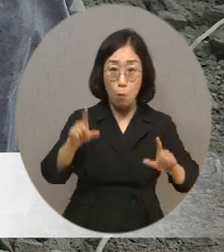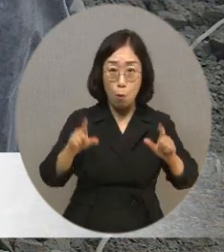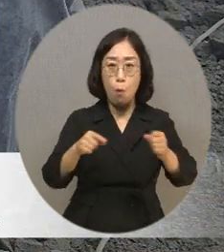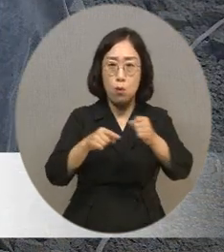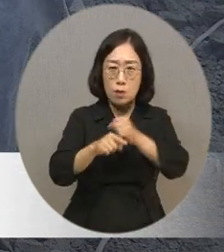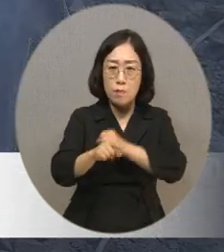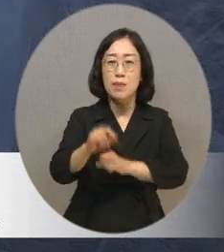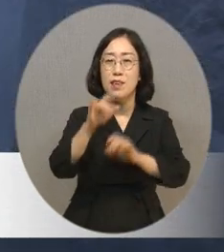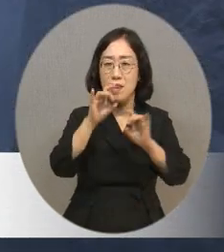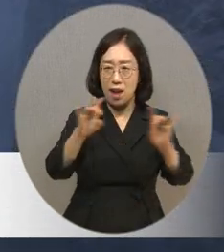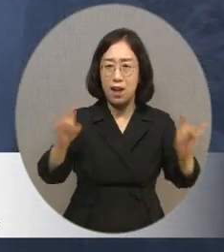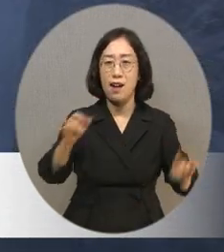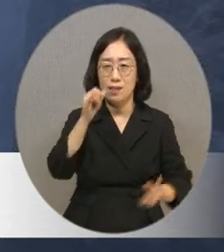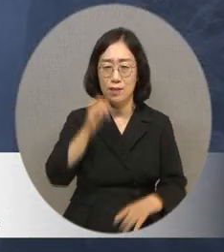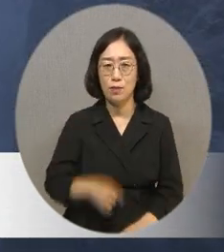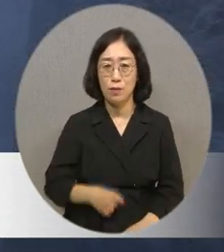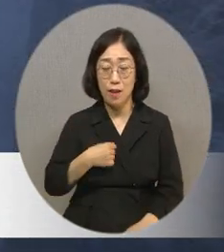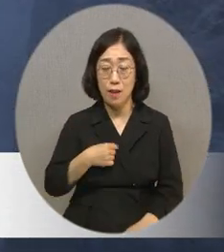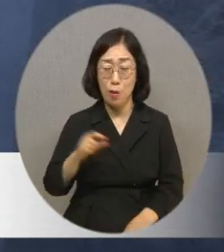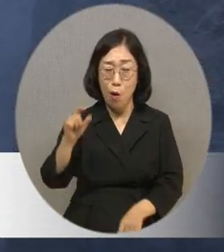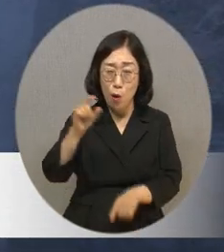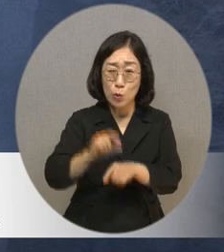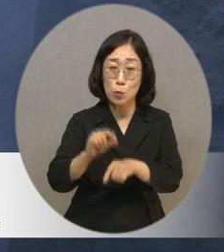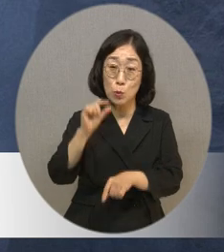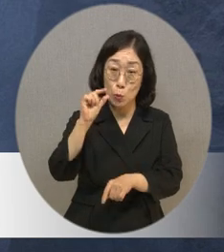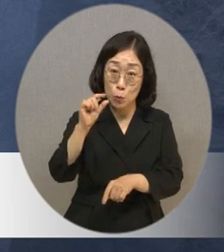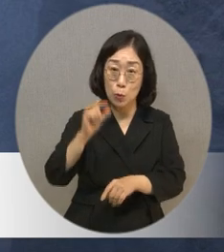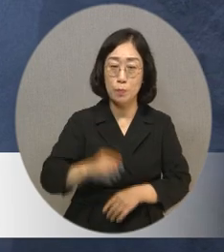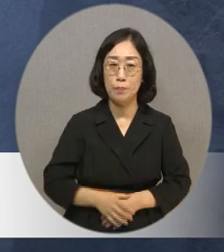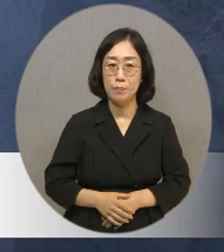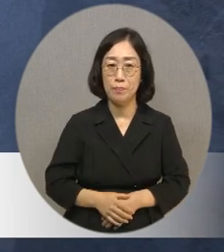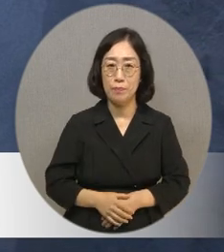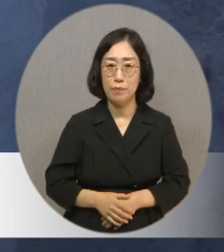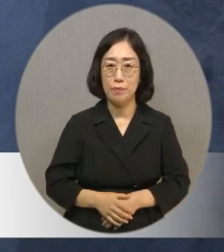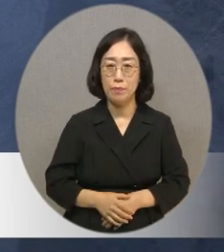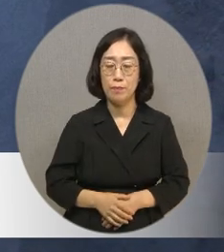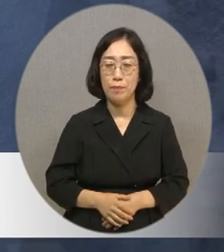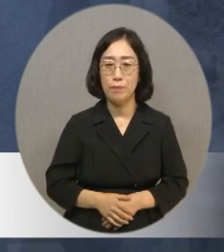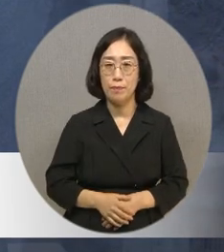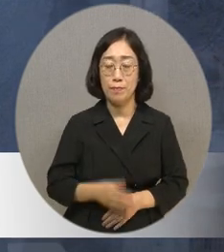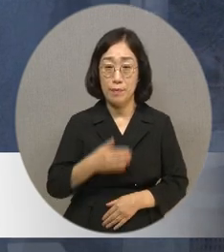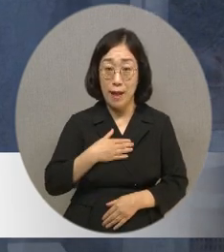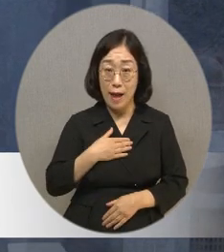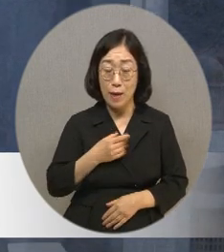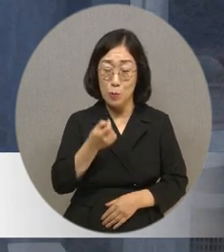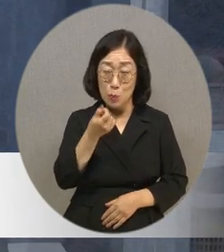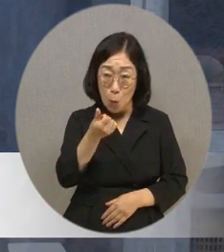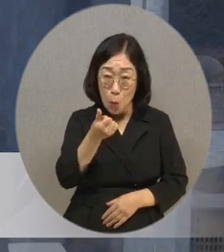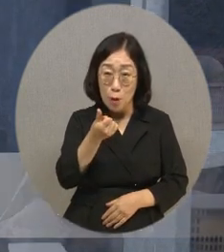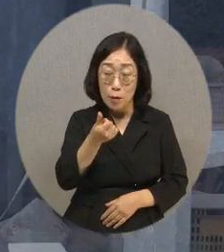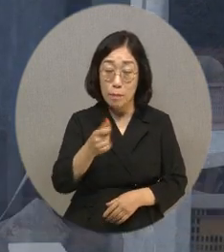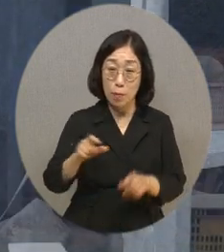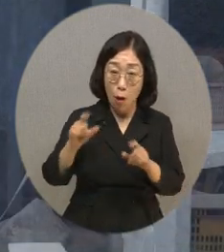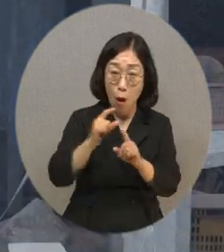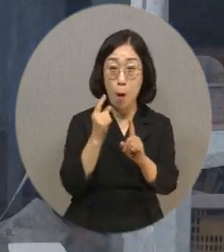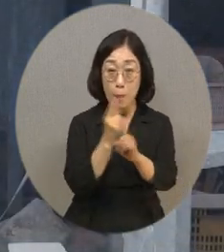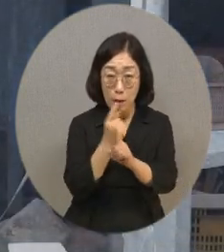이제 약간의 거기다가 이렇게 그 저의 어떤 이거만 살짝 건들